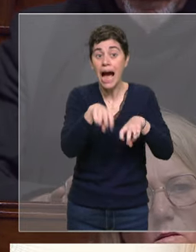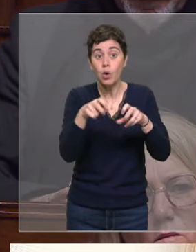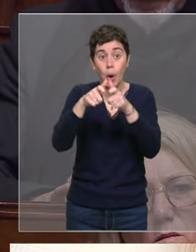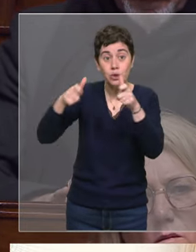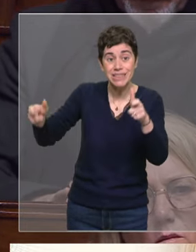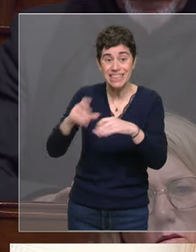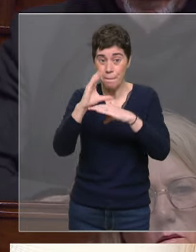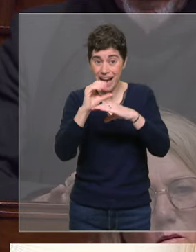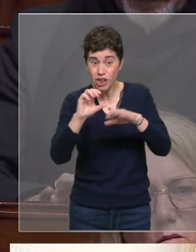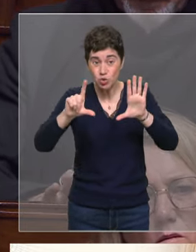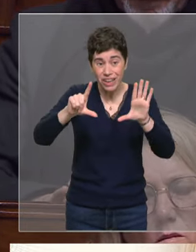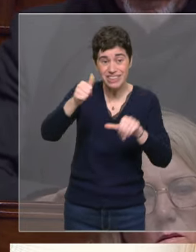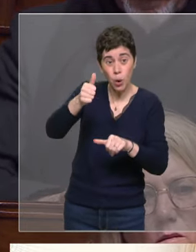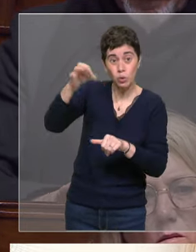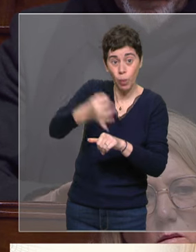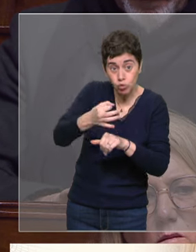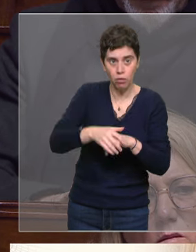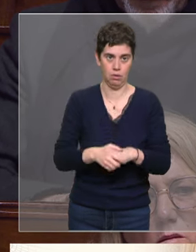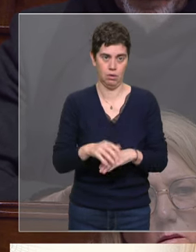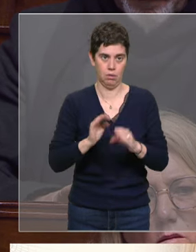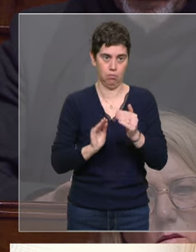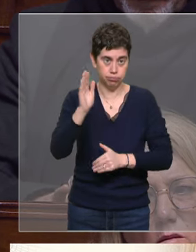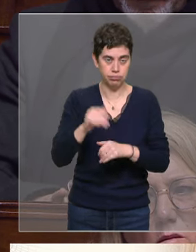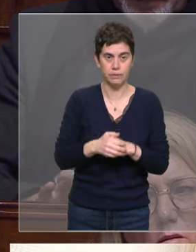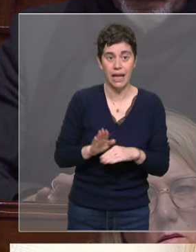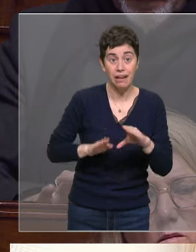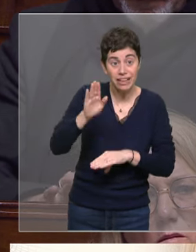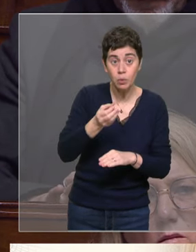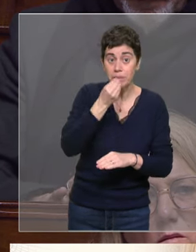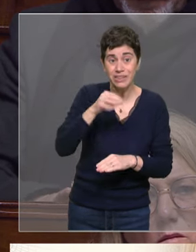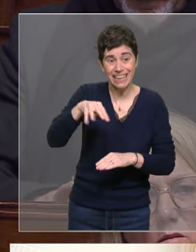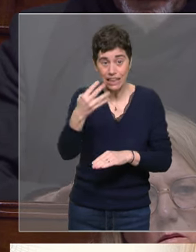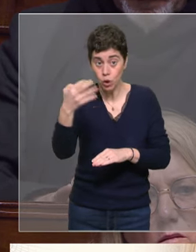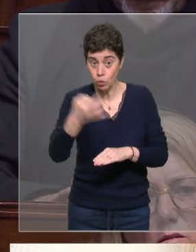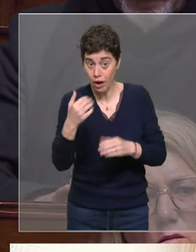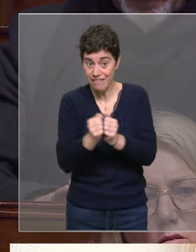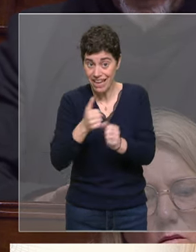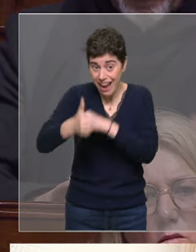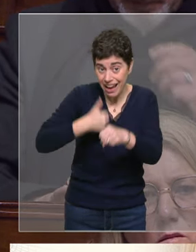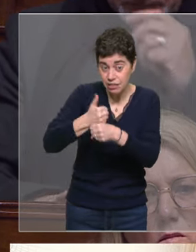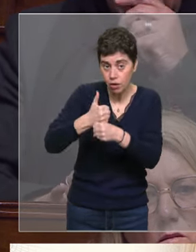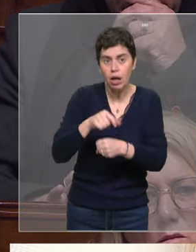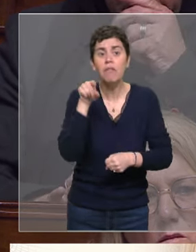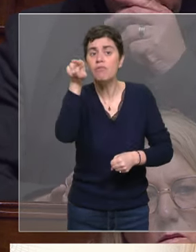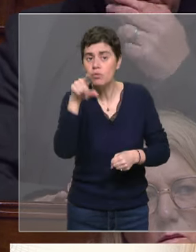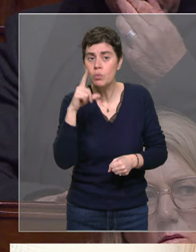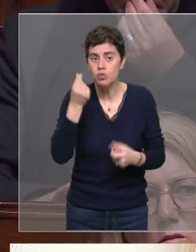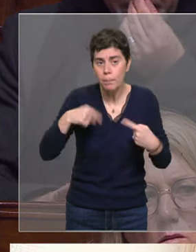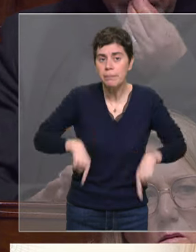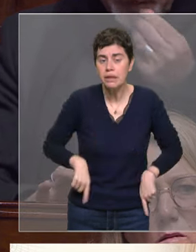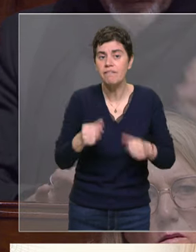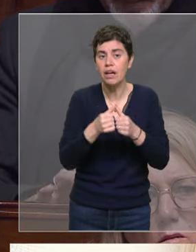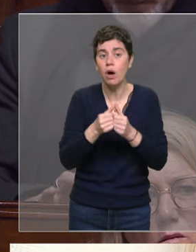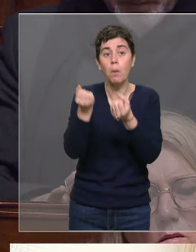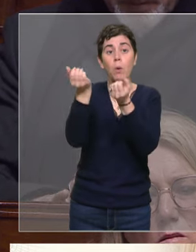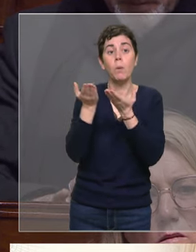de 71%. L'inflation alimentaire a augmenté de 14% en un an. Et vous, monsieur le ministre, vous ne